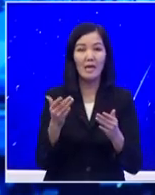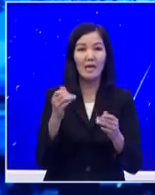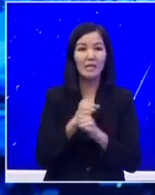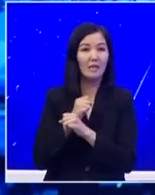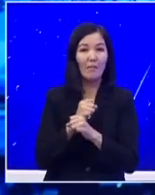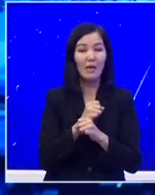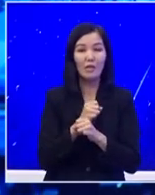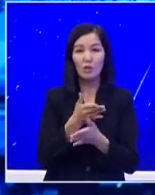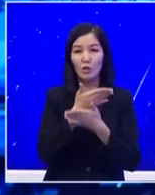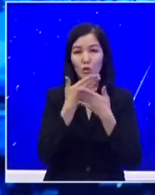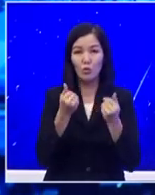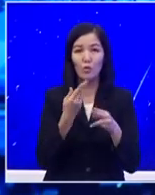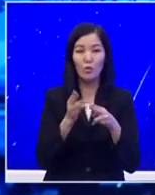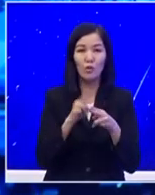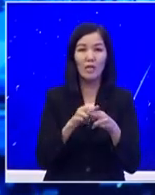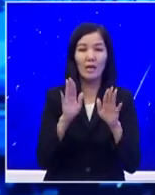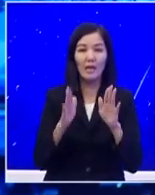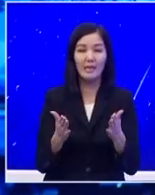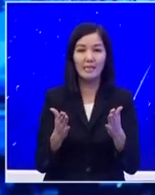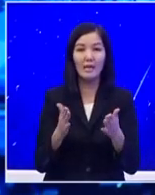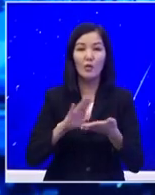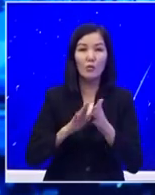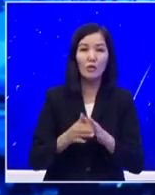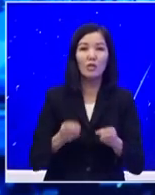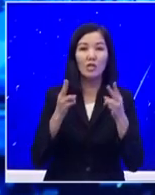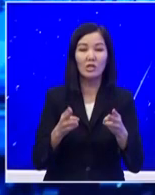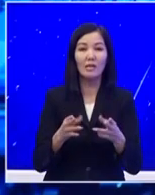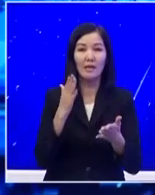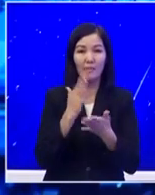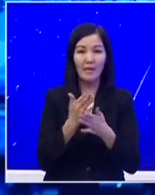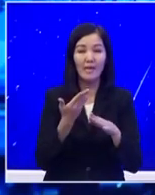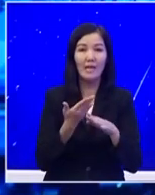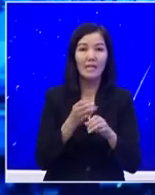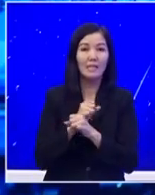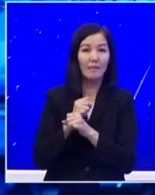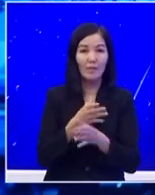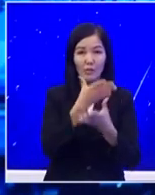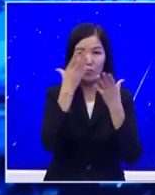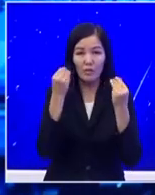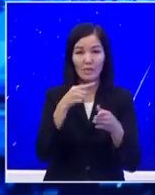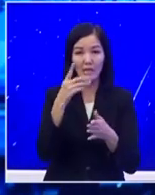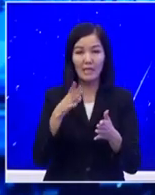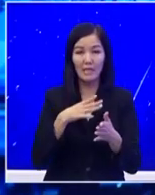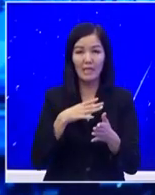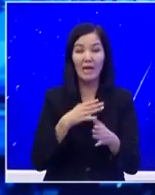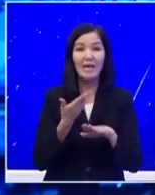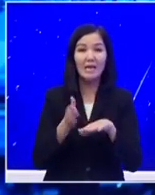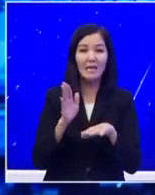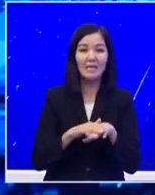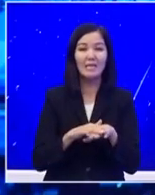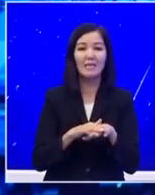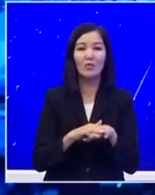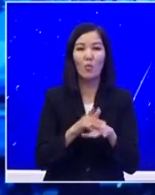ешқандай еңбек демалысы жоқ. Өйткені елде төтенше жағдай орын алып отыр. Демалыс дегенді ұмытыңыздар деді. Қауырт қимылдап